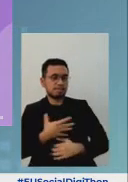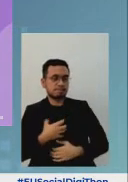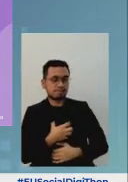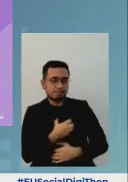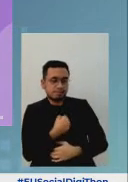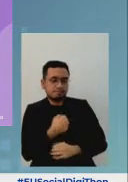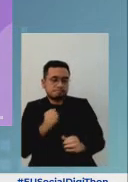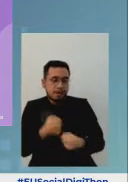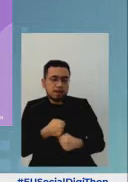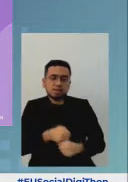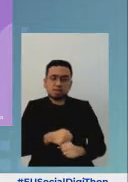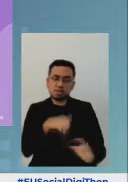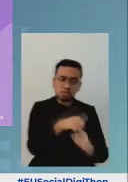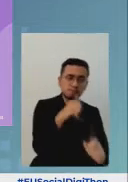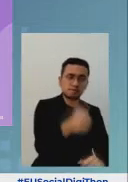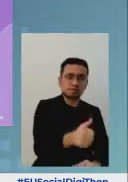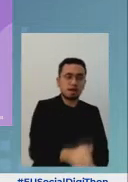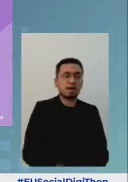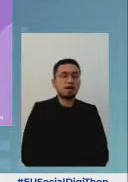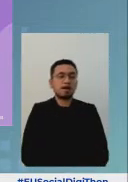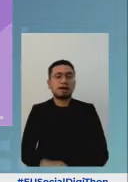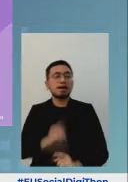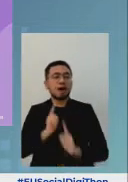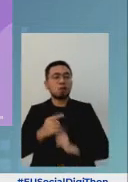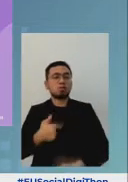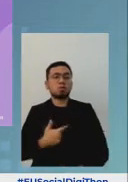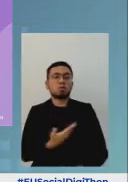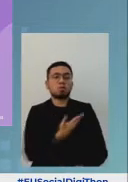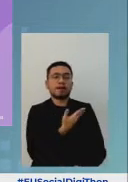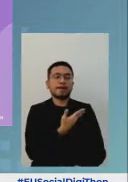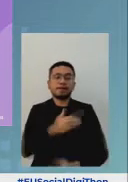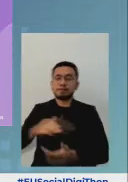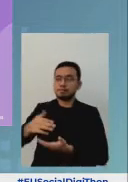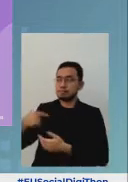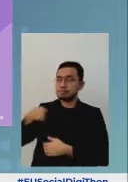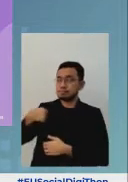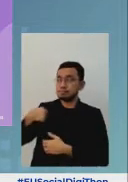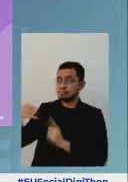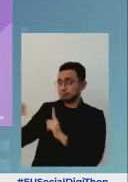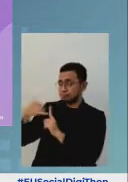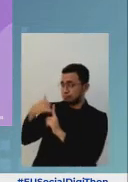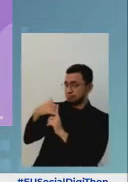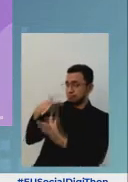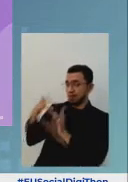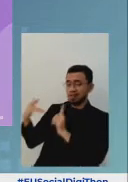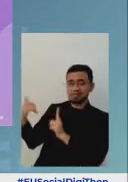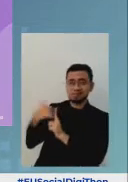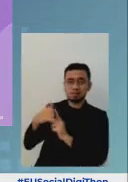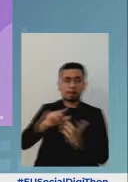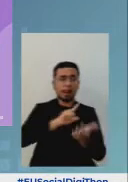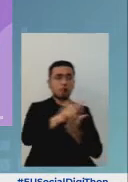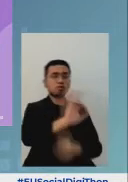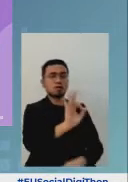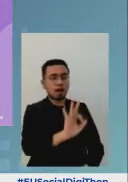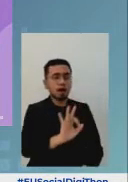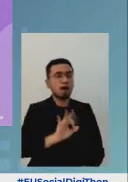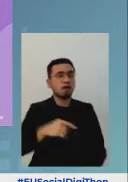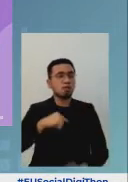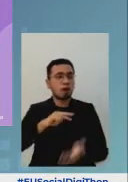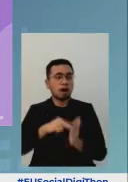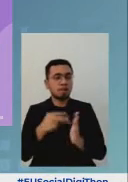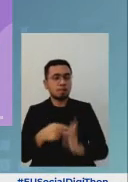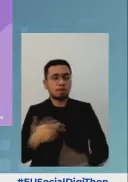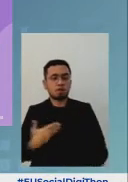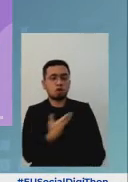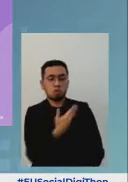melapor. Jadi teman-teman, kalau kita sampai mendapatkan cyberbullying, berarti kan kita jadi penyintas nih, ya. Kita perlu